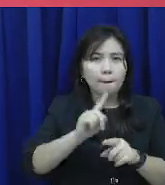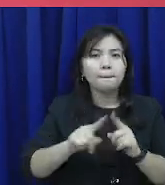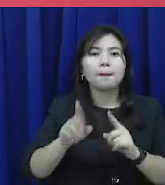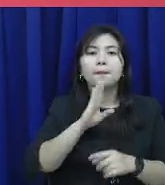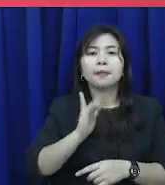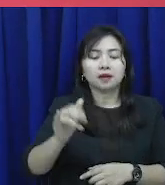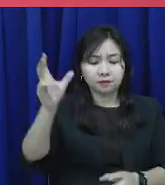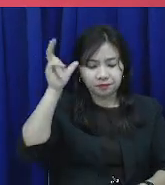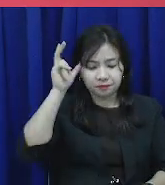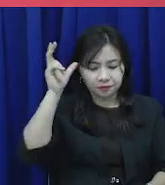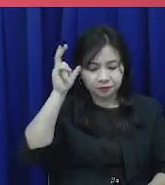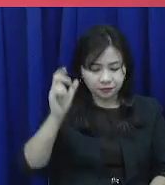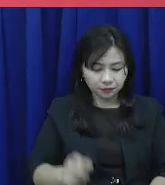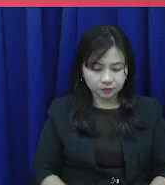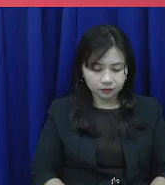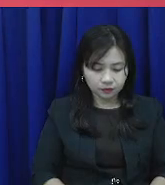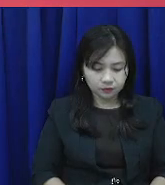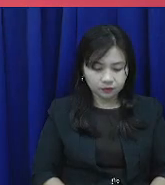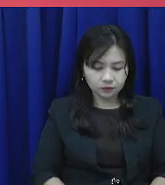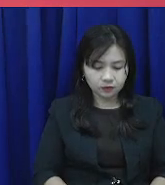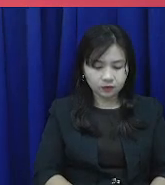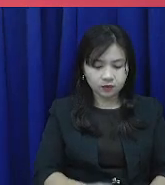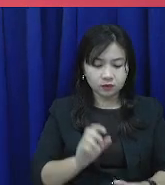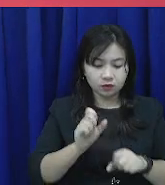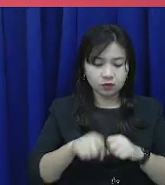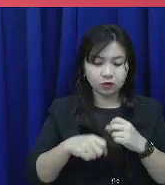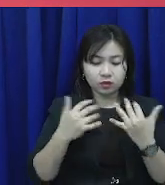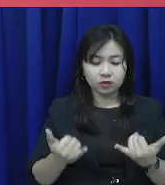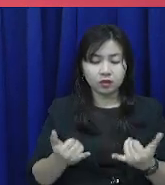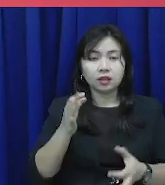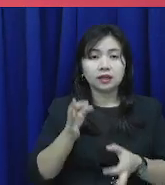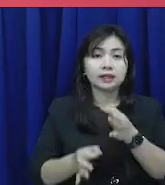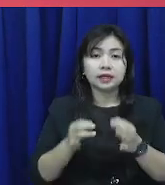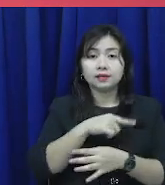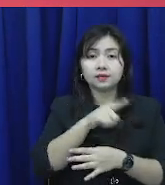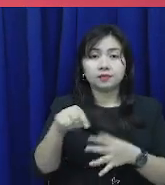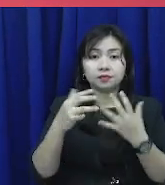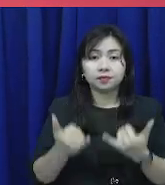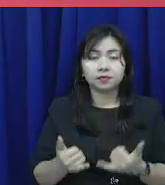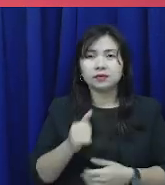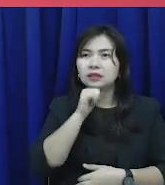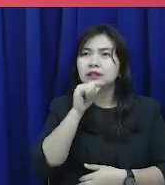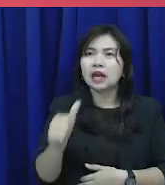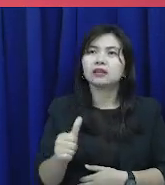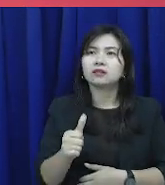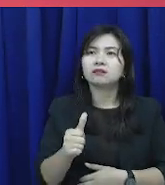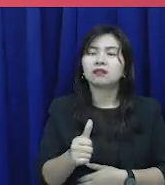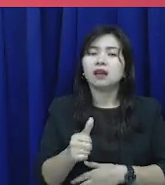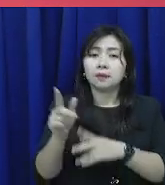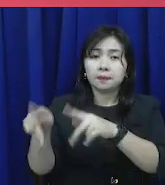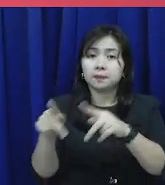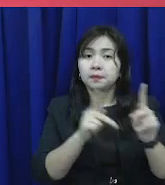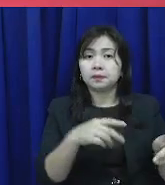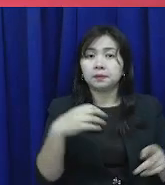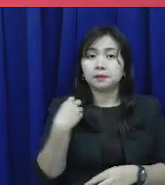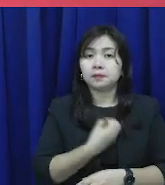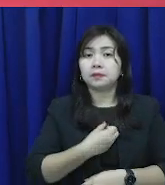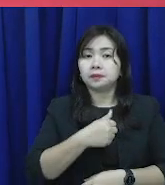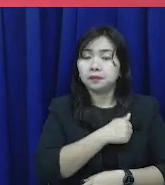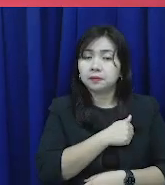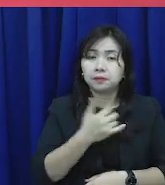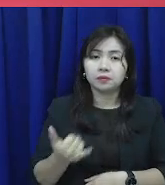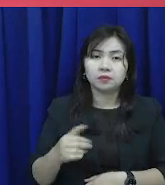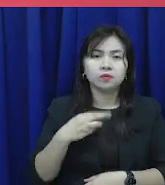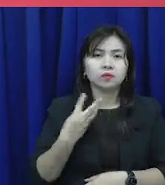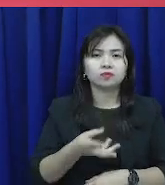kapatid tayong mga Kristiyano p hindi natin cultivate ang sarili natin hindi na natin namamalayan